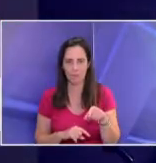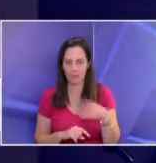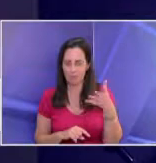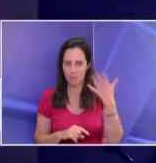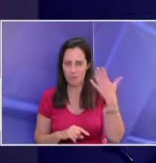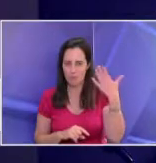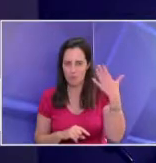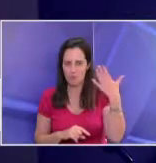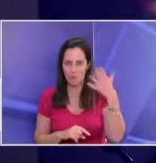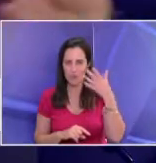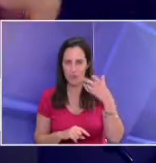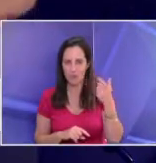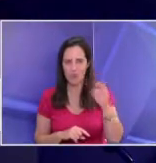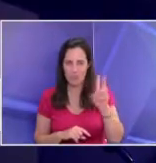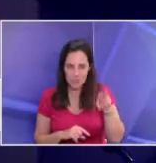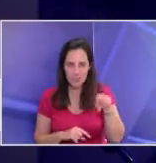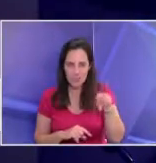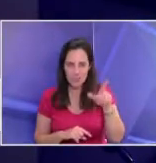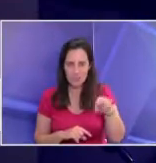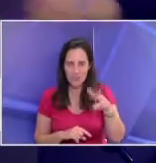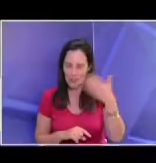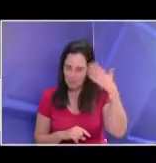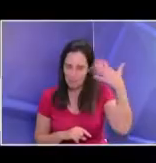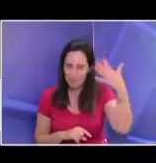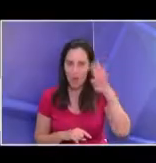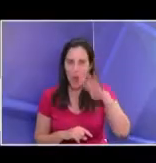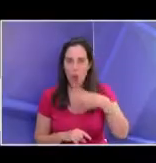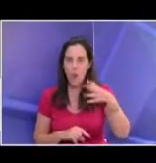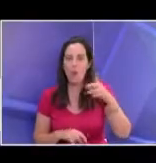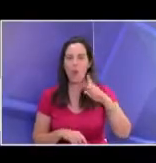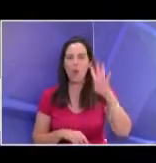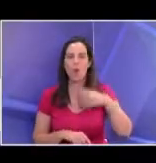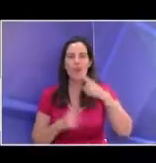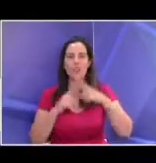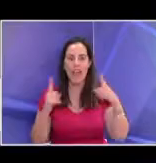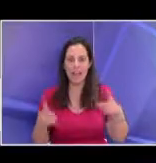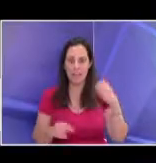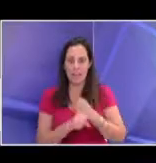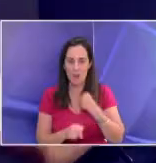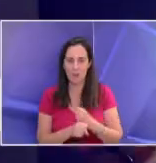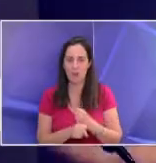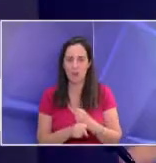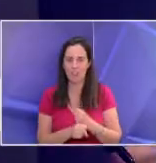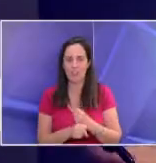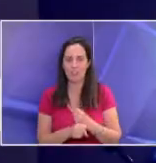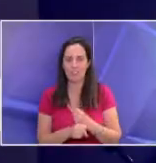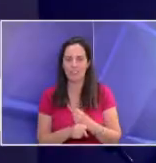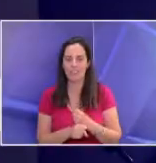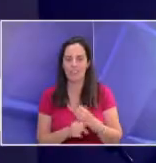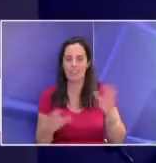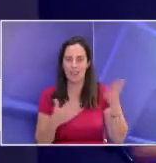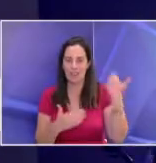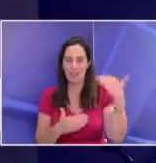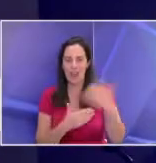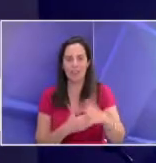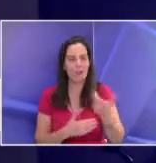נו, אתר? לא, יש לכם, נו, לוח שנה שאתם עושות. נכון, לוח שנה, כן. יאללה, מהר, לפני שאנחנו